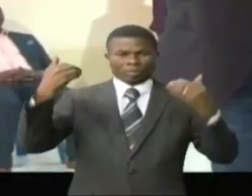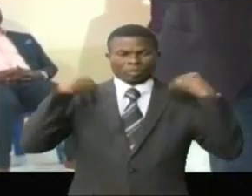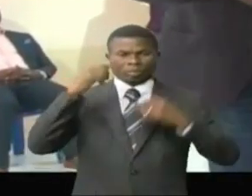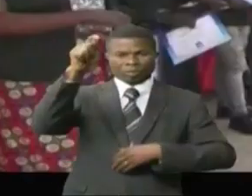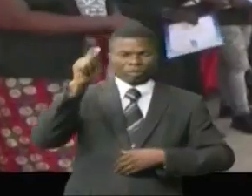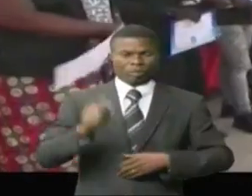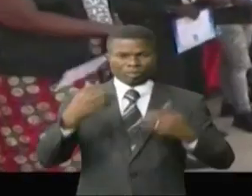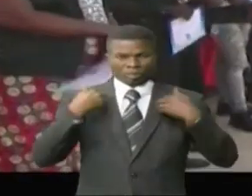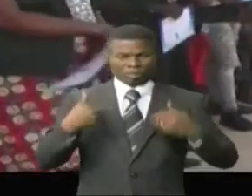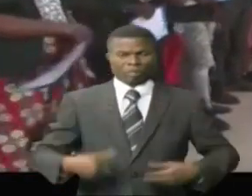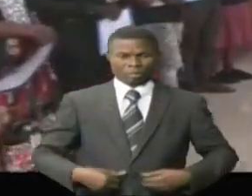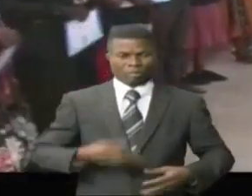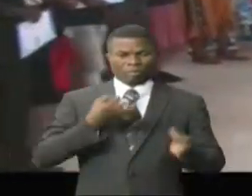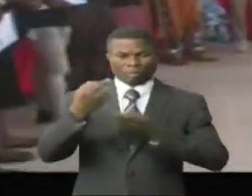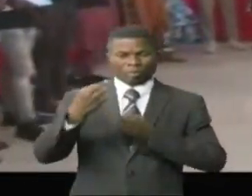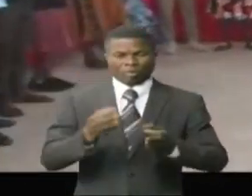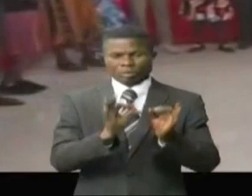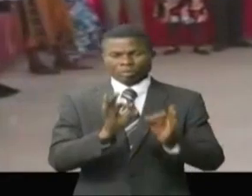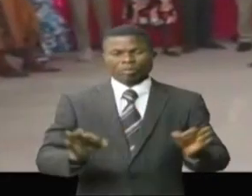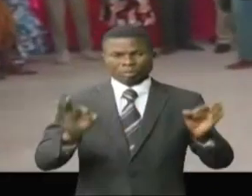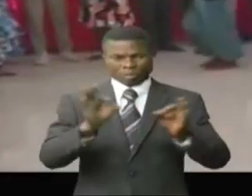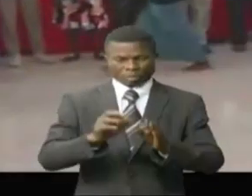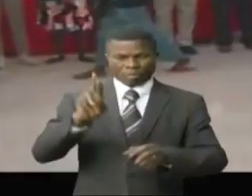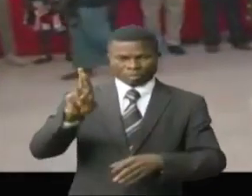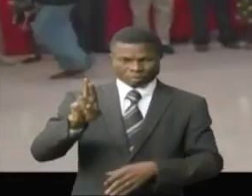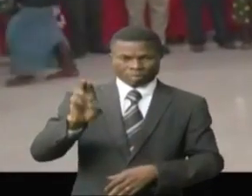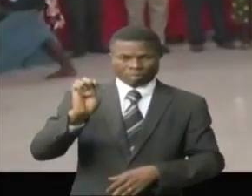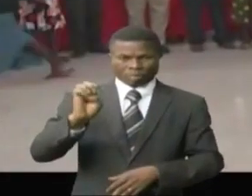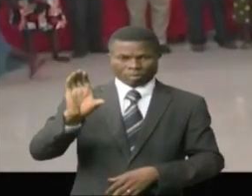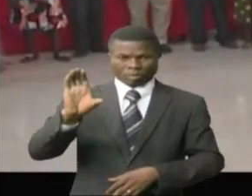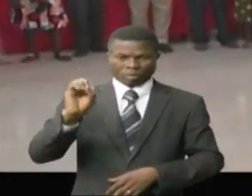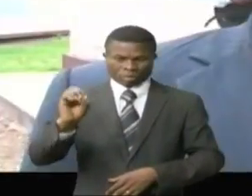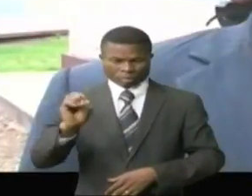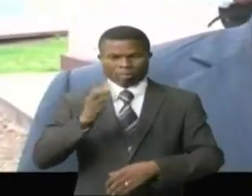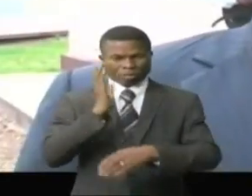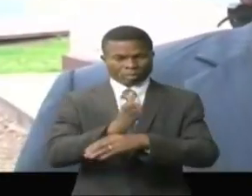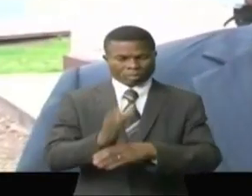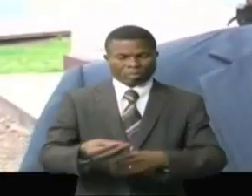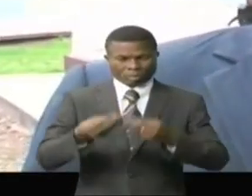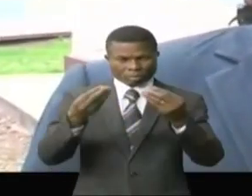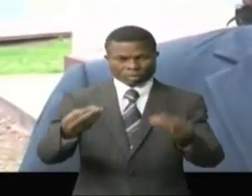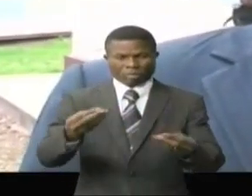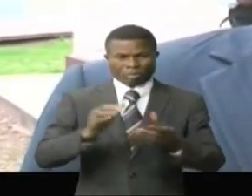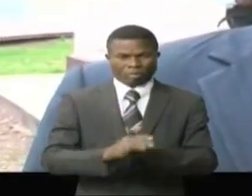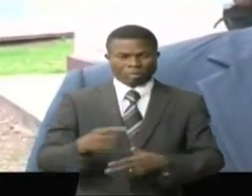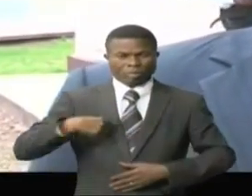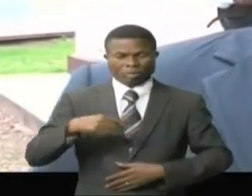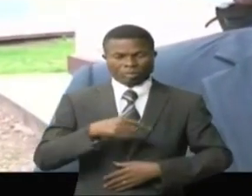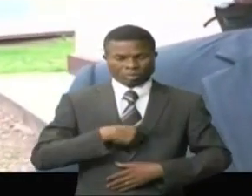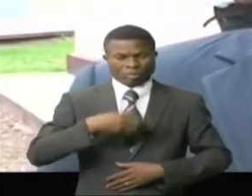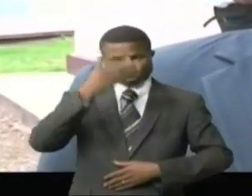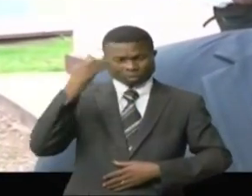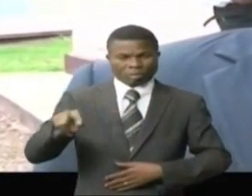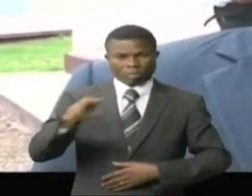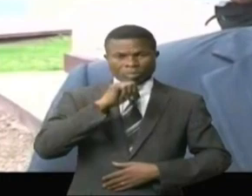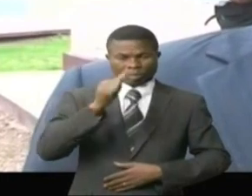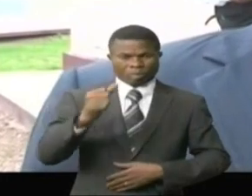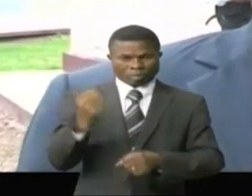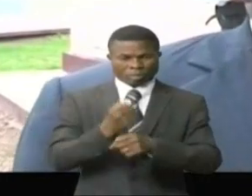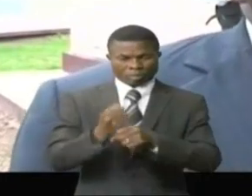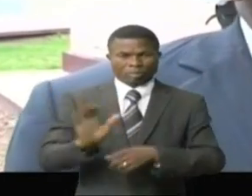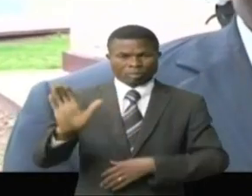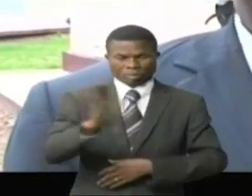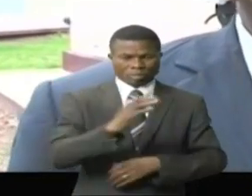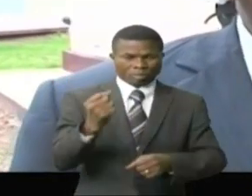d'intérim, a explicité le travail des RECO et leur a prodigué des sages conseils. Nous sommes très reconnaissants de leur travail, un